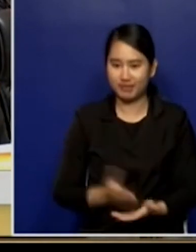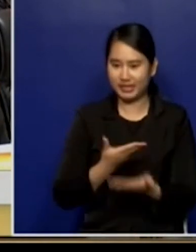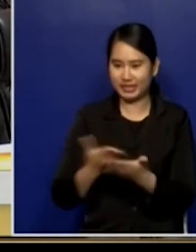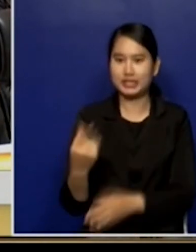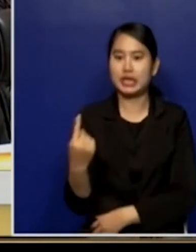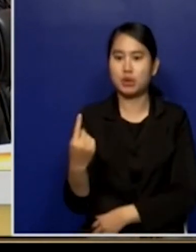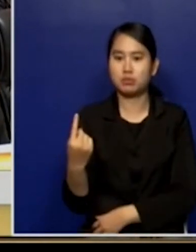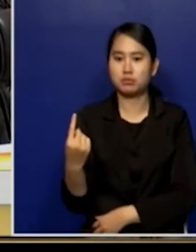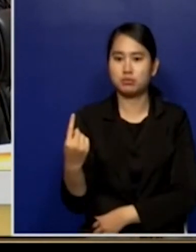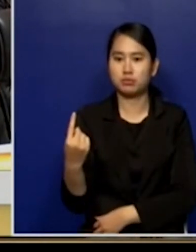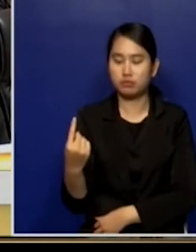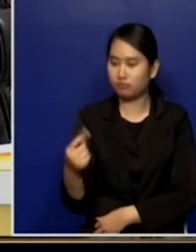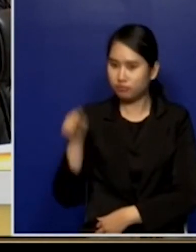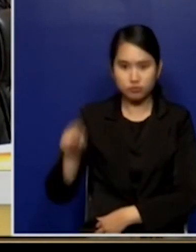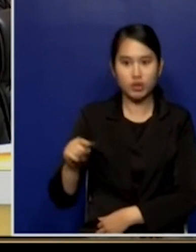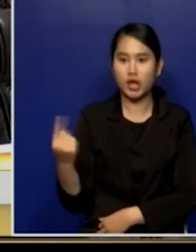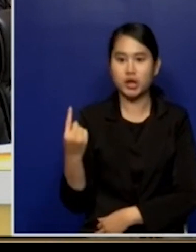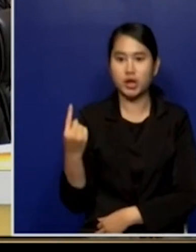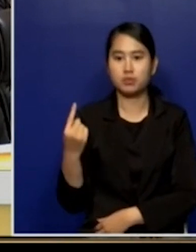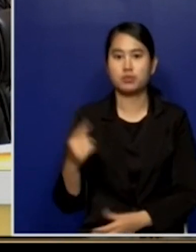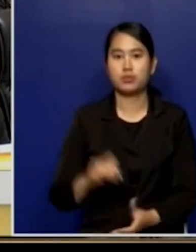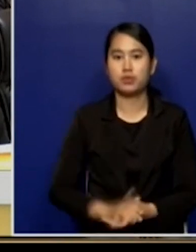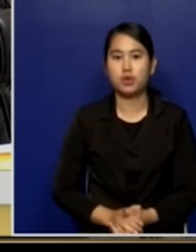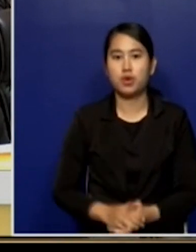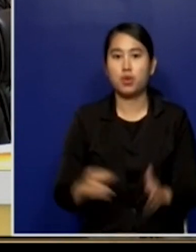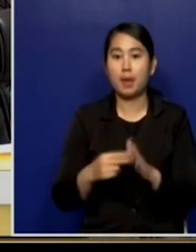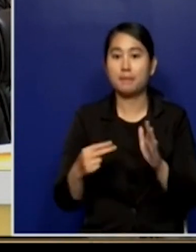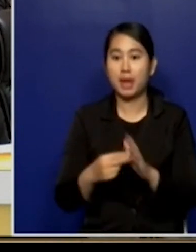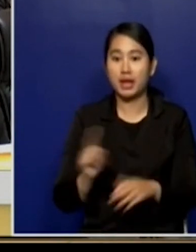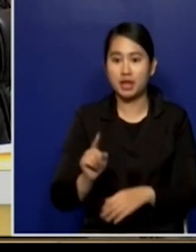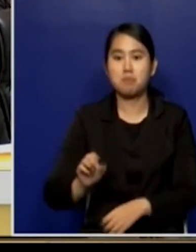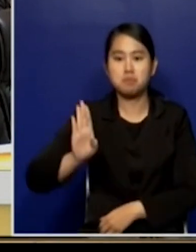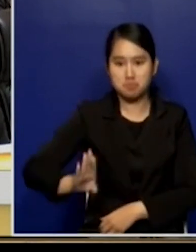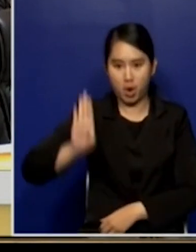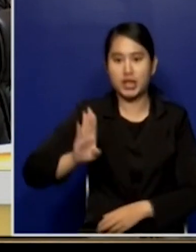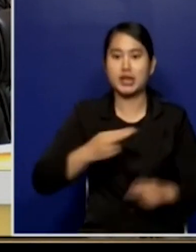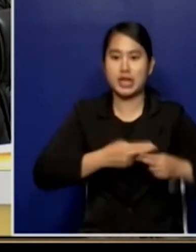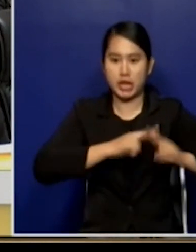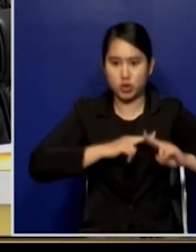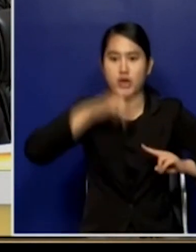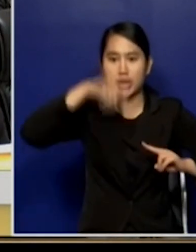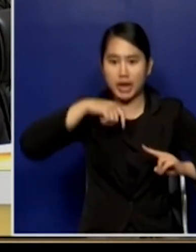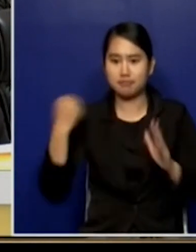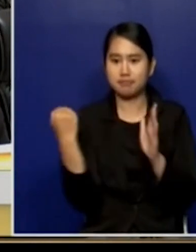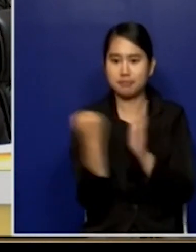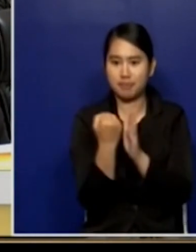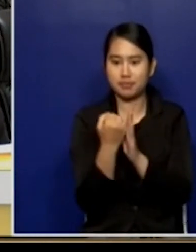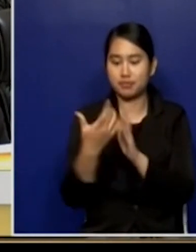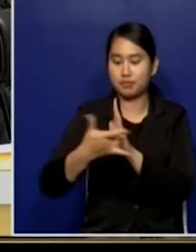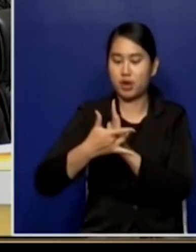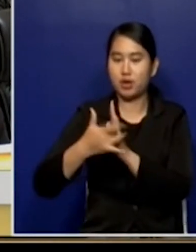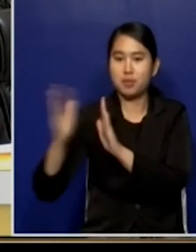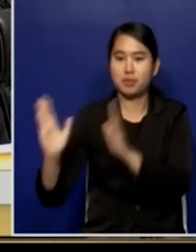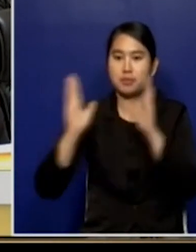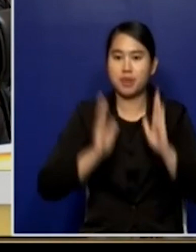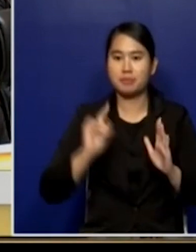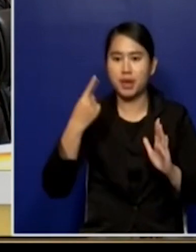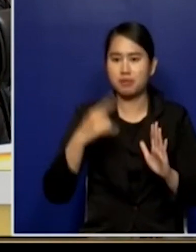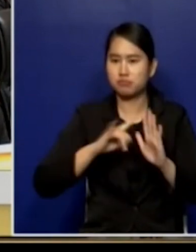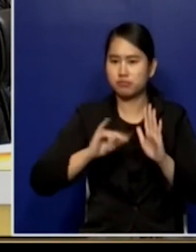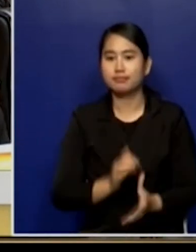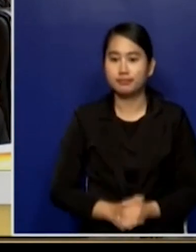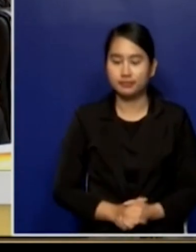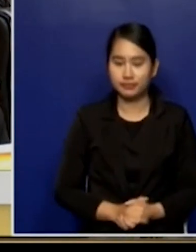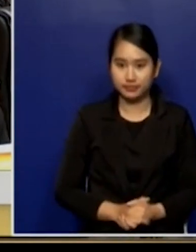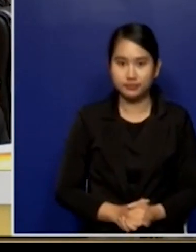เจ้าเดียวแถมเป็น AstraZeneca Made in Thailandที่ผลิโบิัทเอกชนที่เพงได้รัการถ่ายทอดเทคโโยีและนาจะไม่เคผลิวกซีนมา